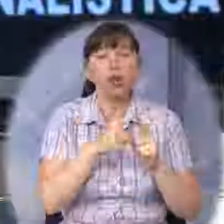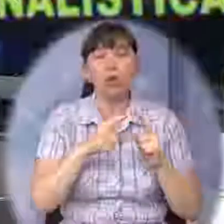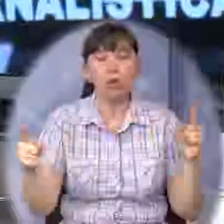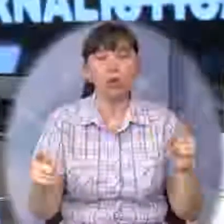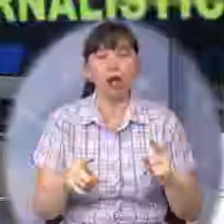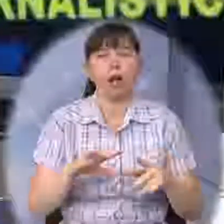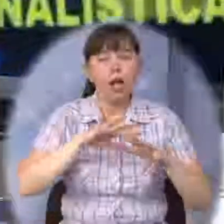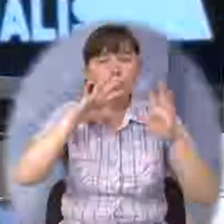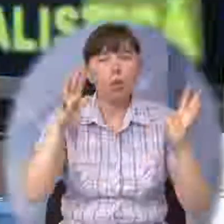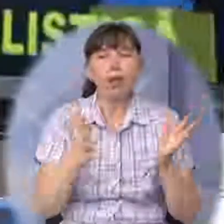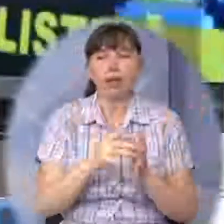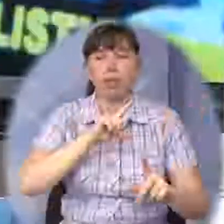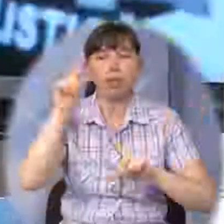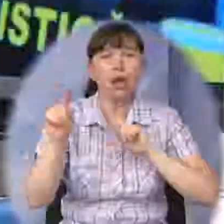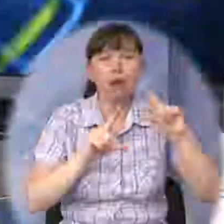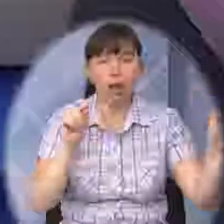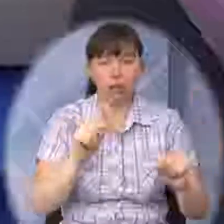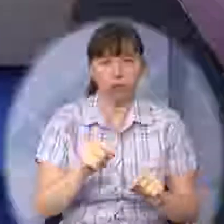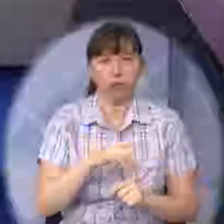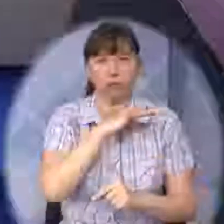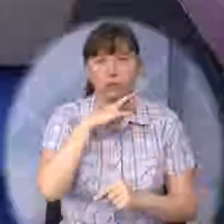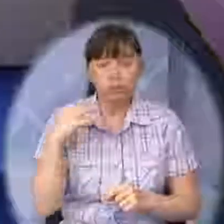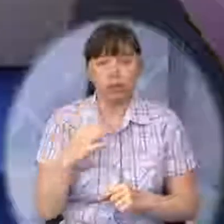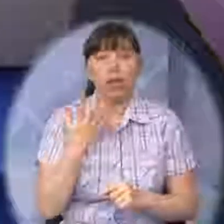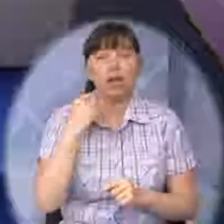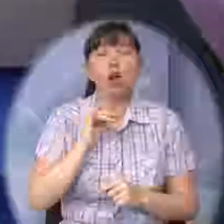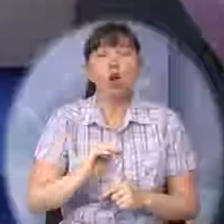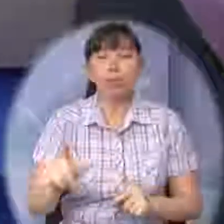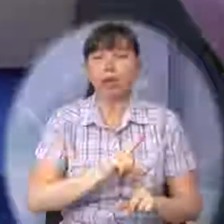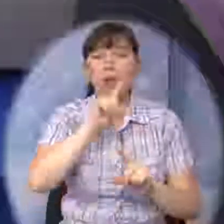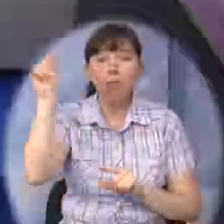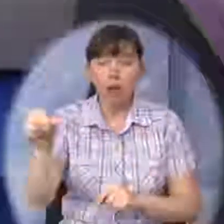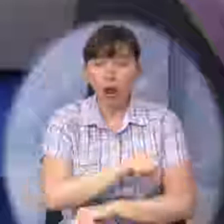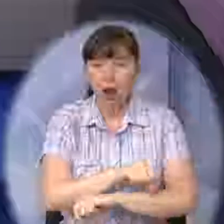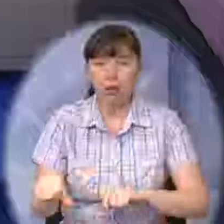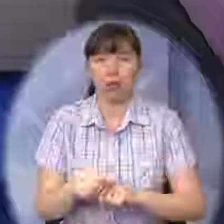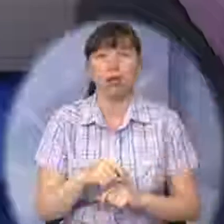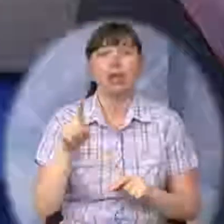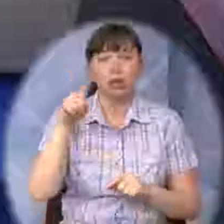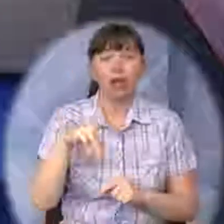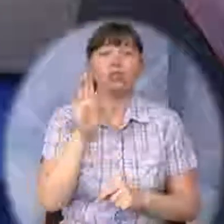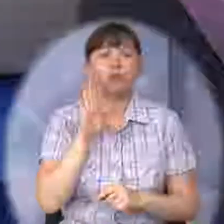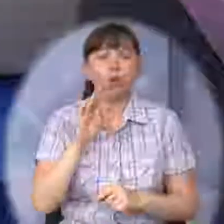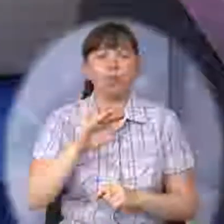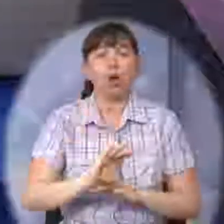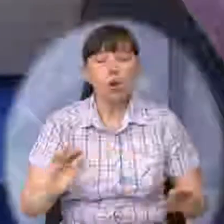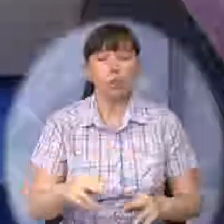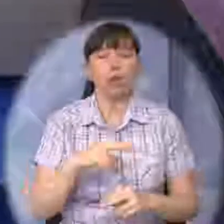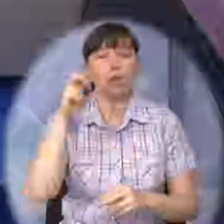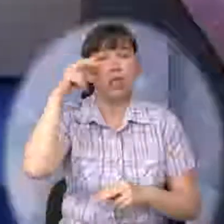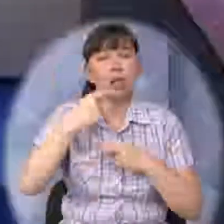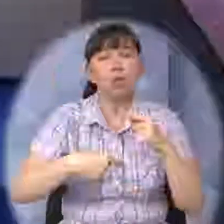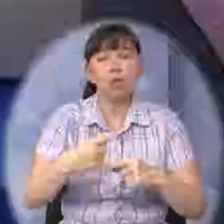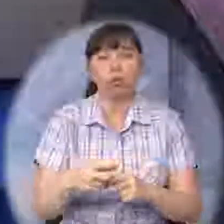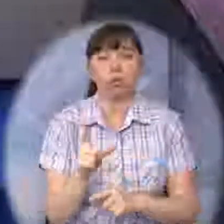epocă a globalizării, a migrației totale, practic. Și când copiii pleacă, a vorbit și doamna director, copiii pleacă,